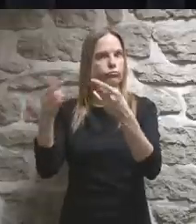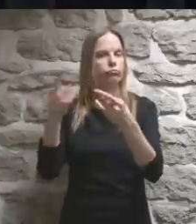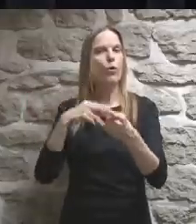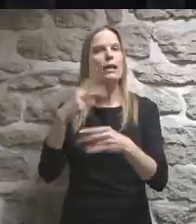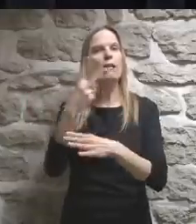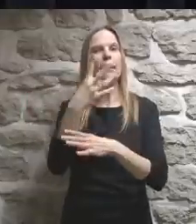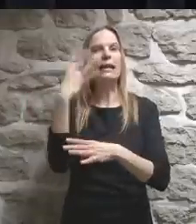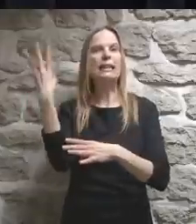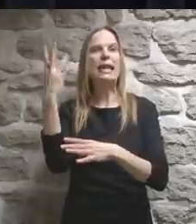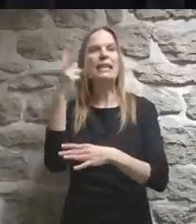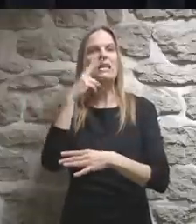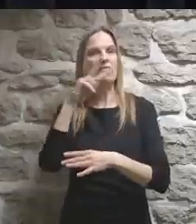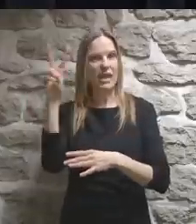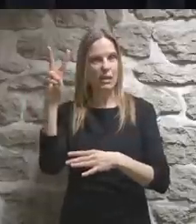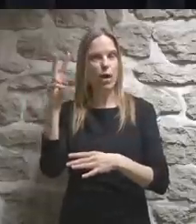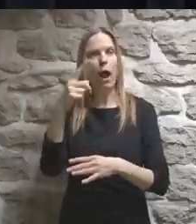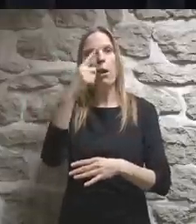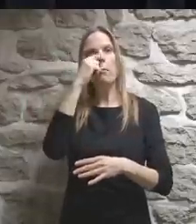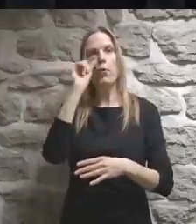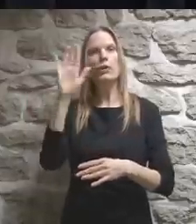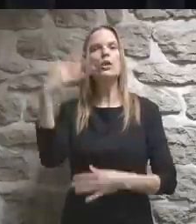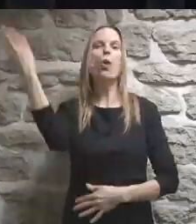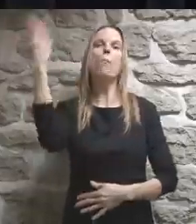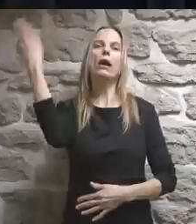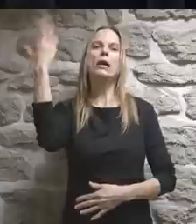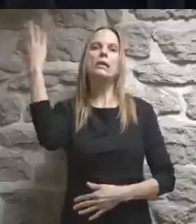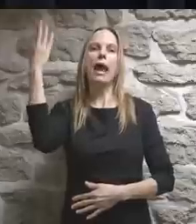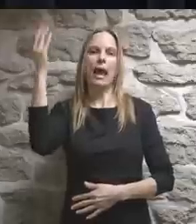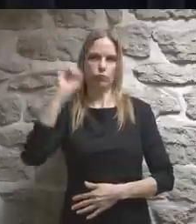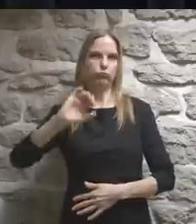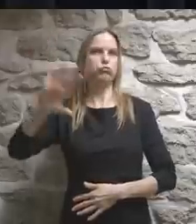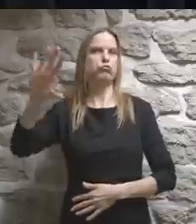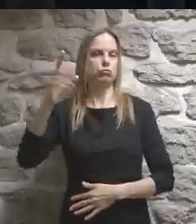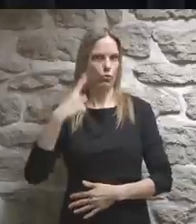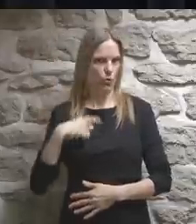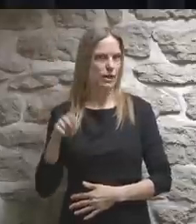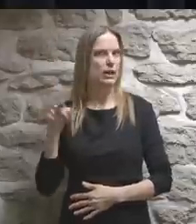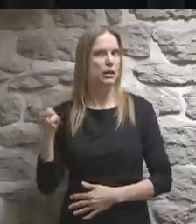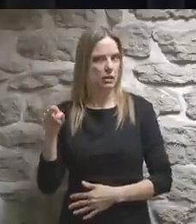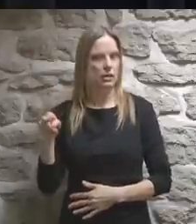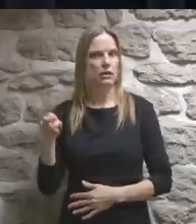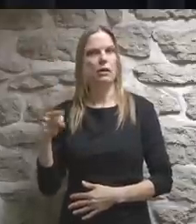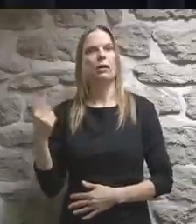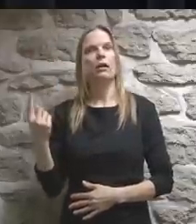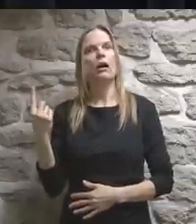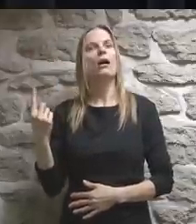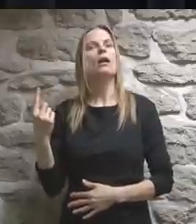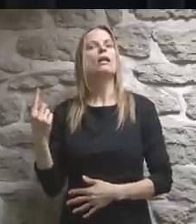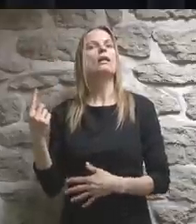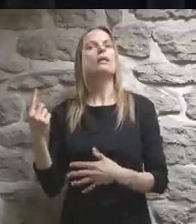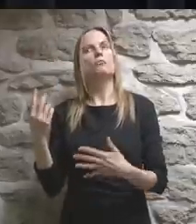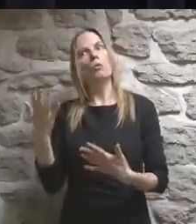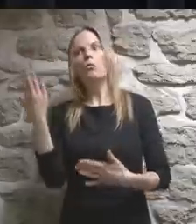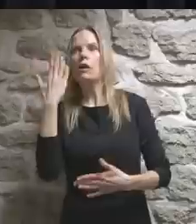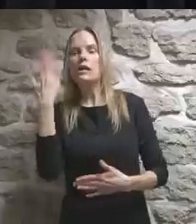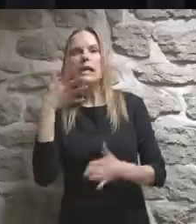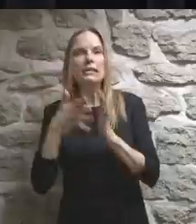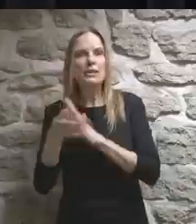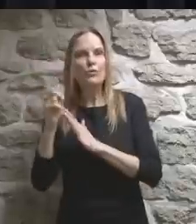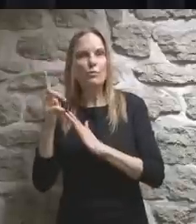24. veebruaril Vladimir Putini kõne, mida saab tervikuna pidada sõjalise rünnaku